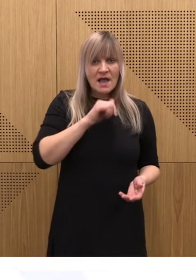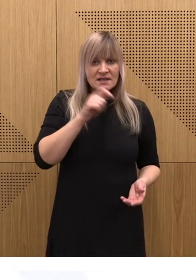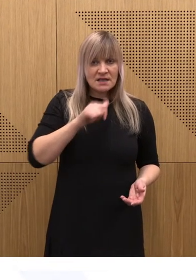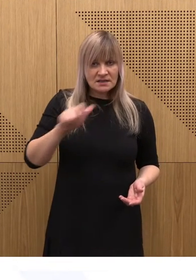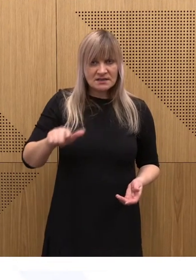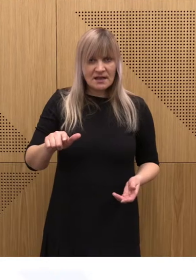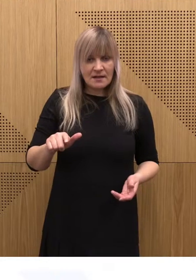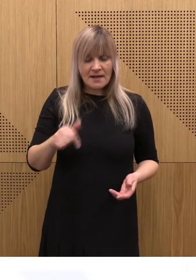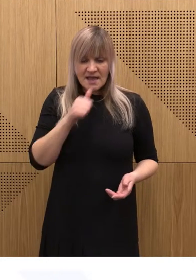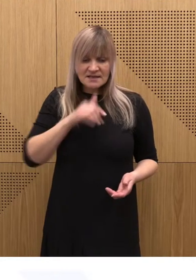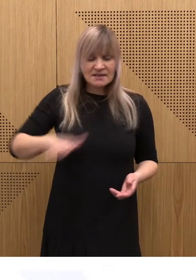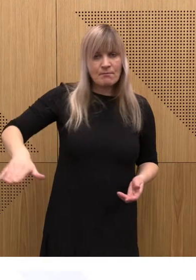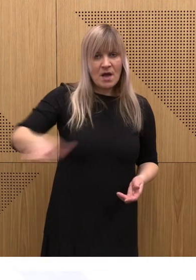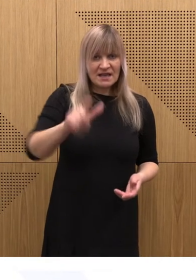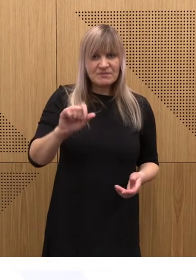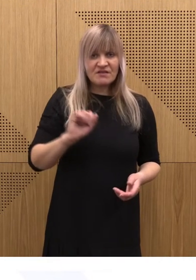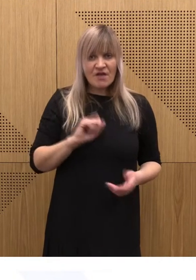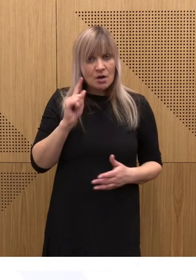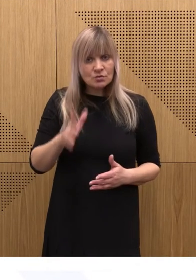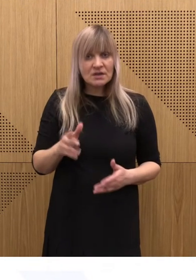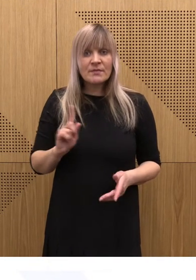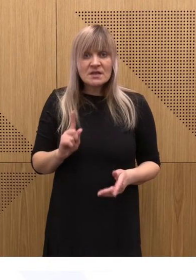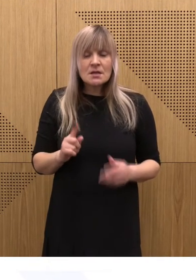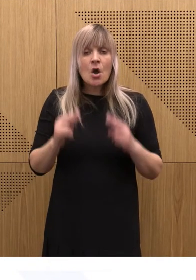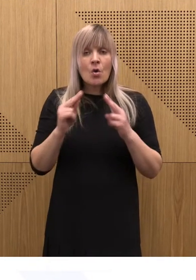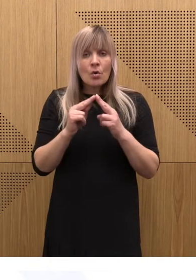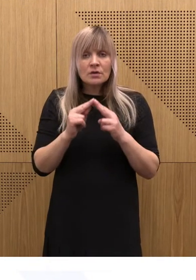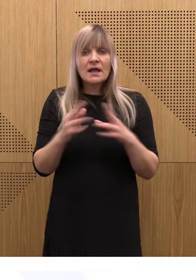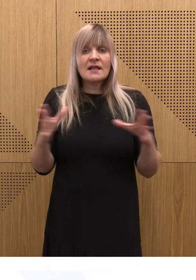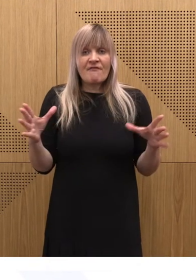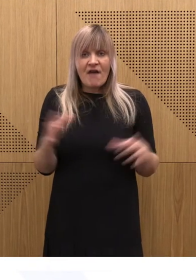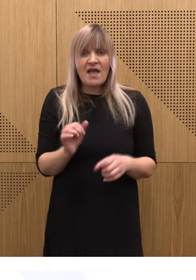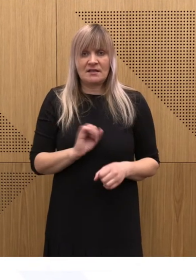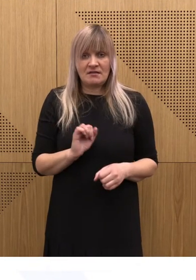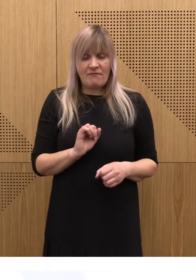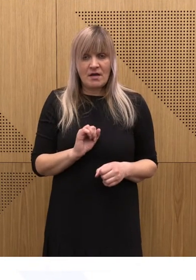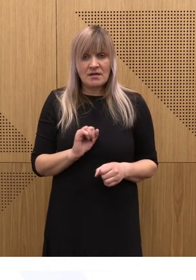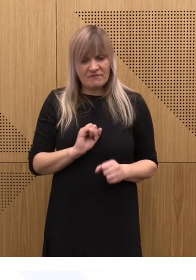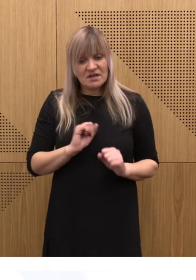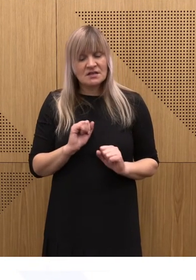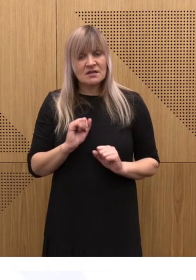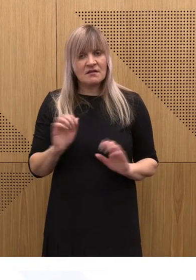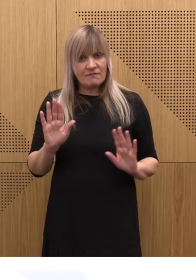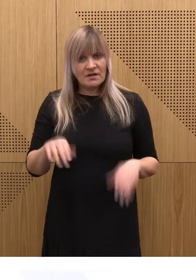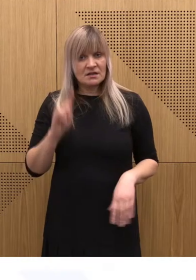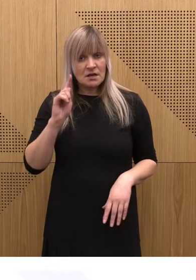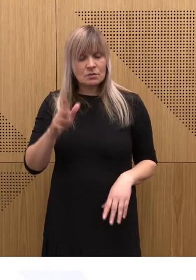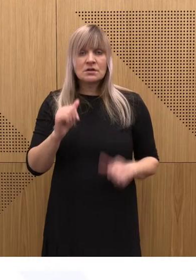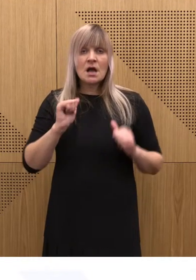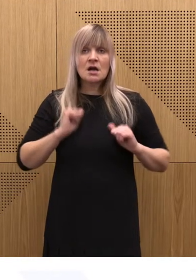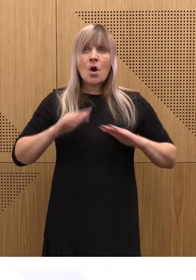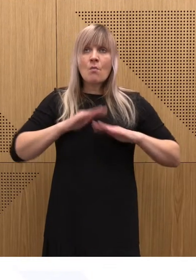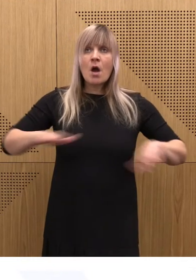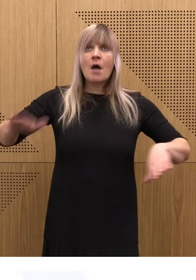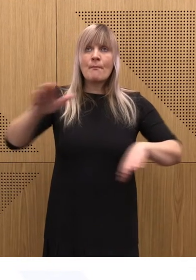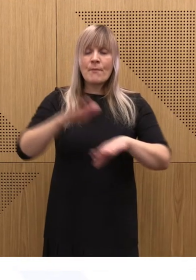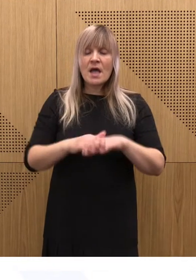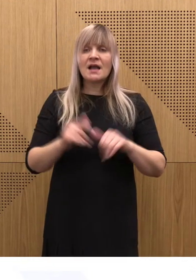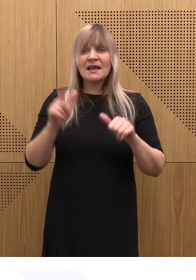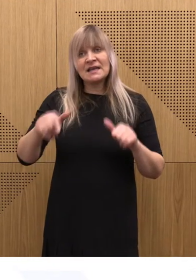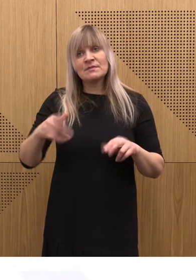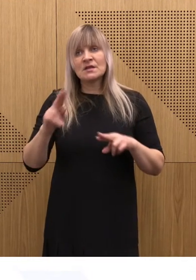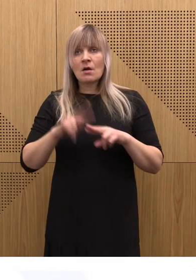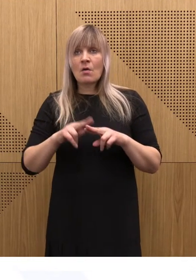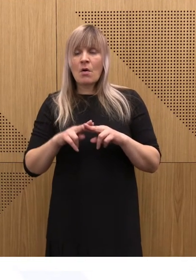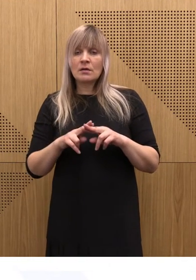et kontakte tuleb vähendada ja need meetmed töötavad selle nimel. Ja võiks ka aru saada sellest, et eriti jõulude ajal, kui on rahu maa peal ja inimestest hea meel, võiks